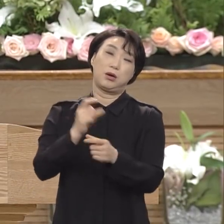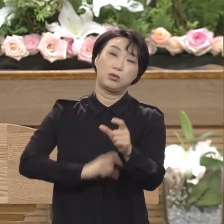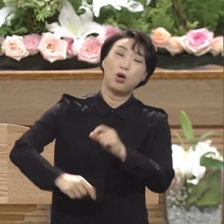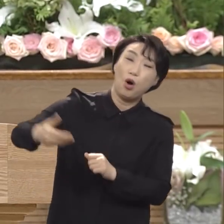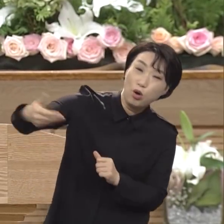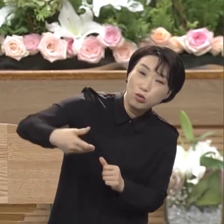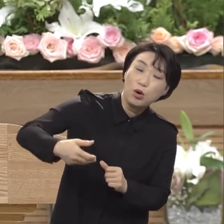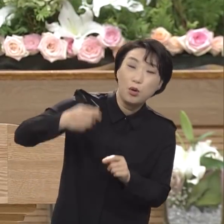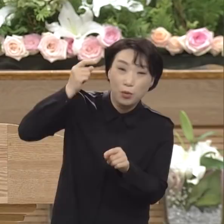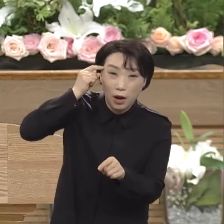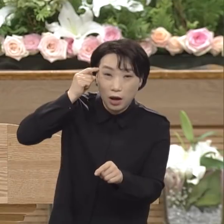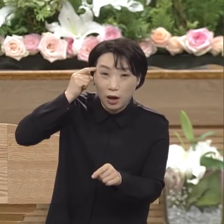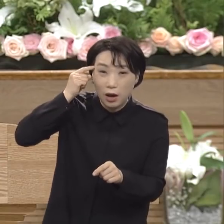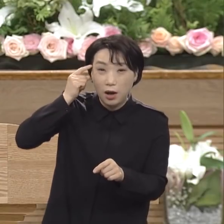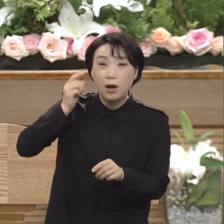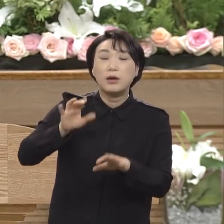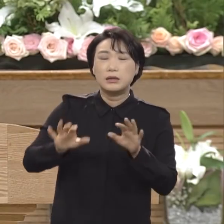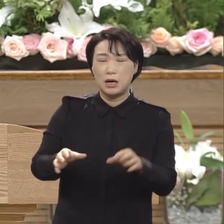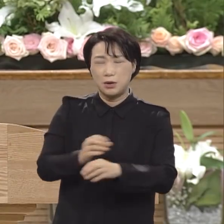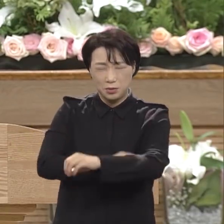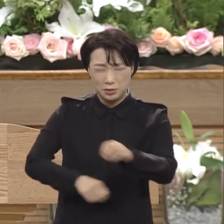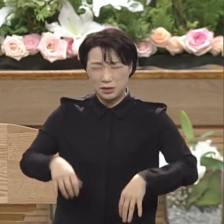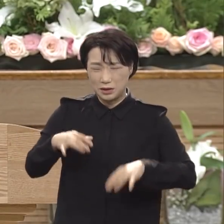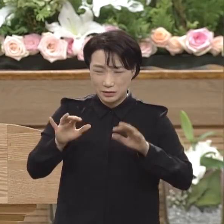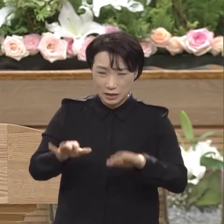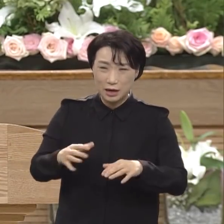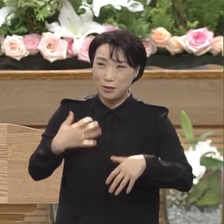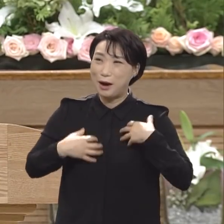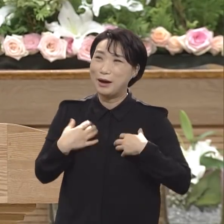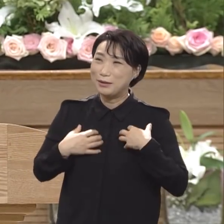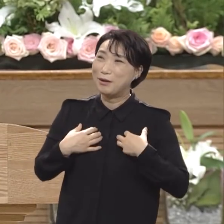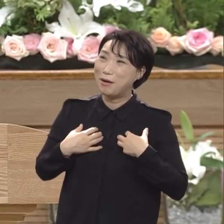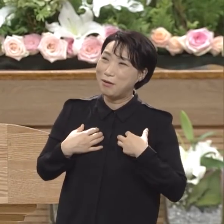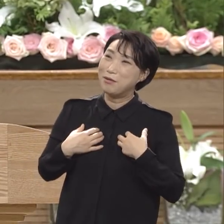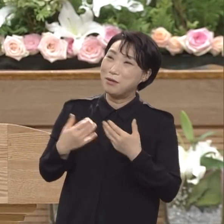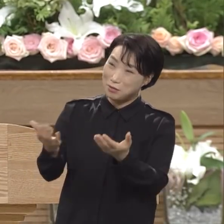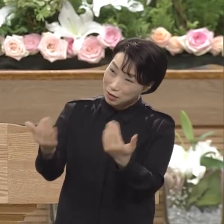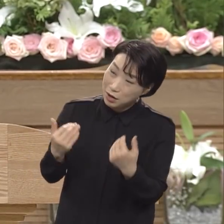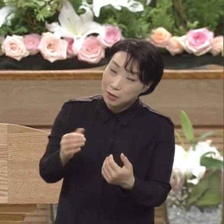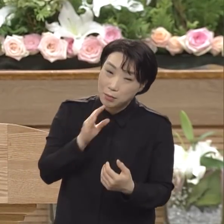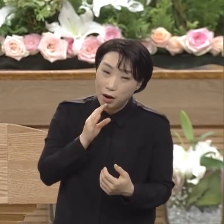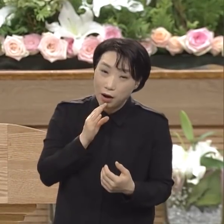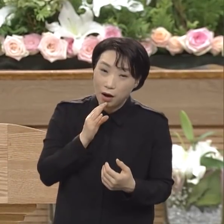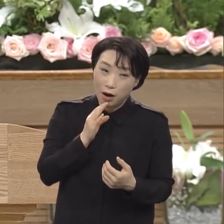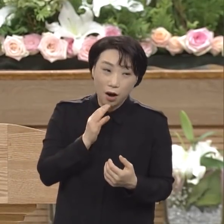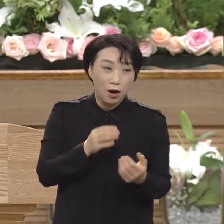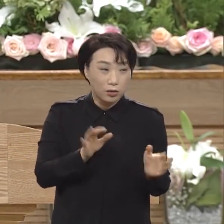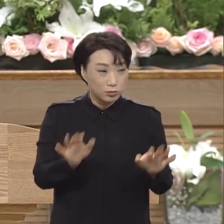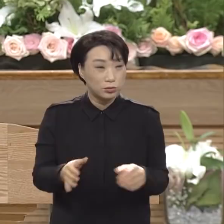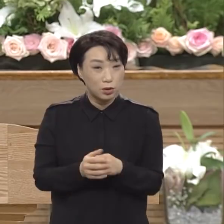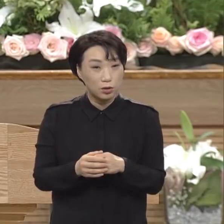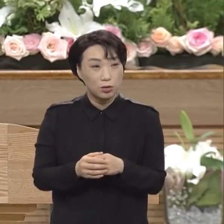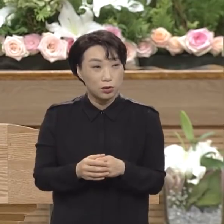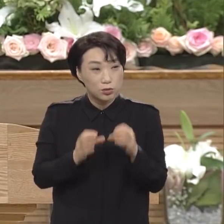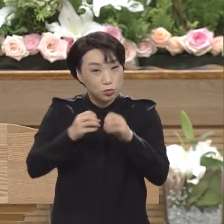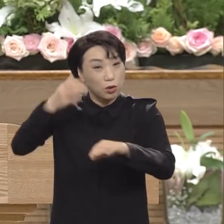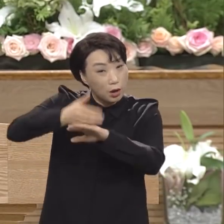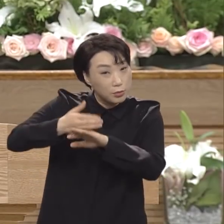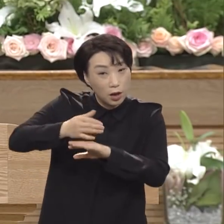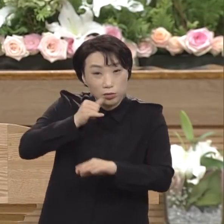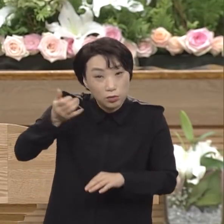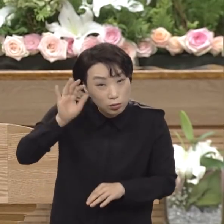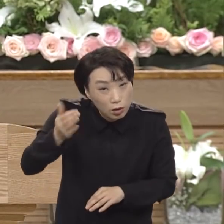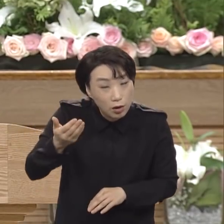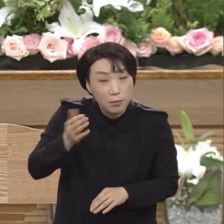가하겠는가. 환영하고 정말로 웰컴해야 되는데 왜 핍박하는가. 이것이 마귀